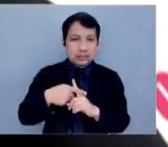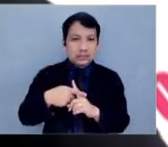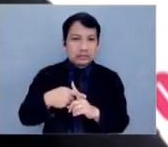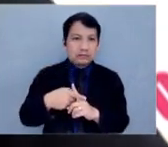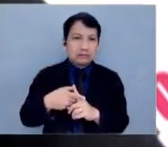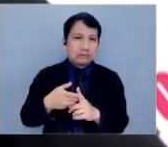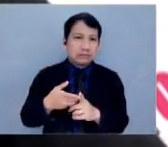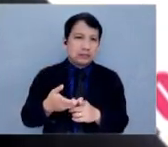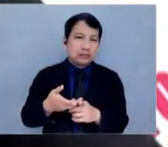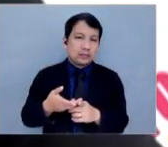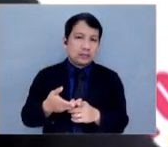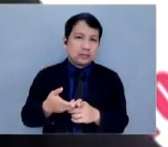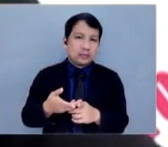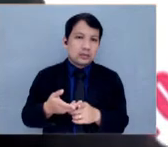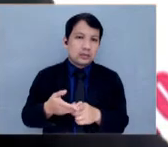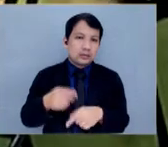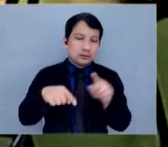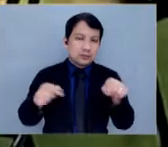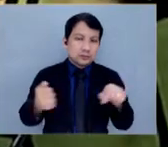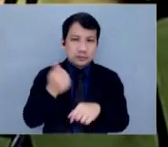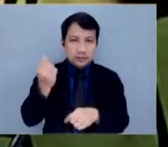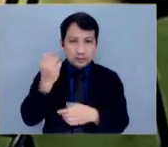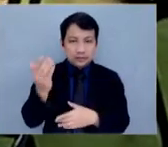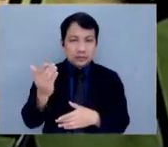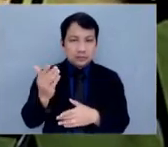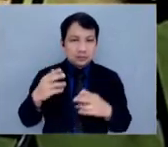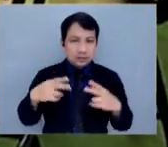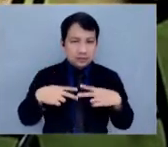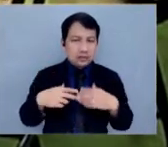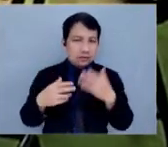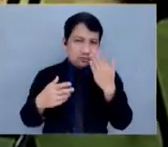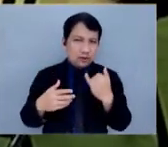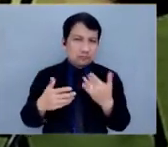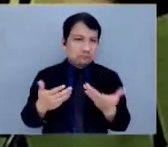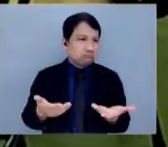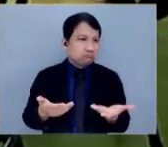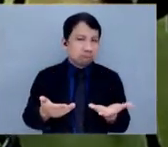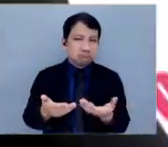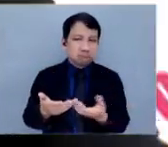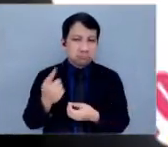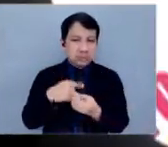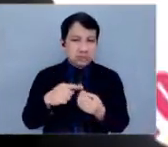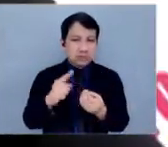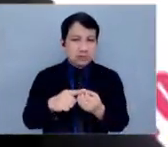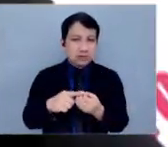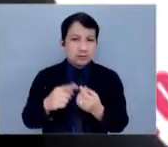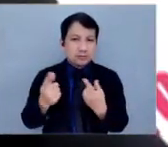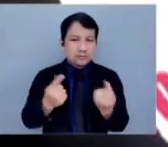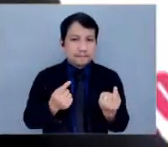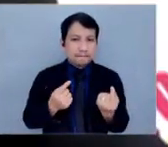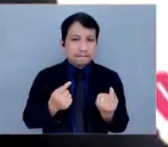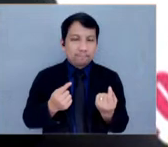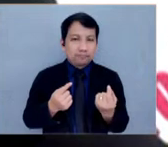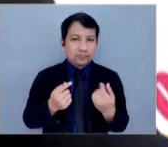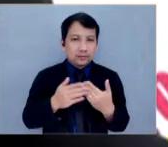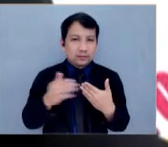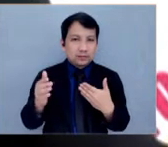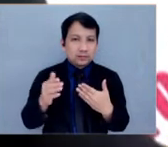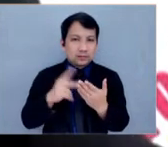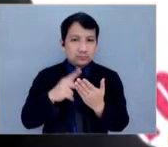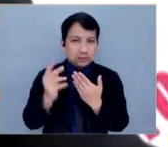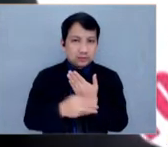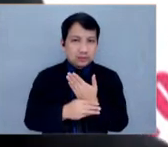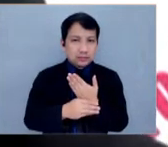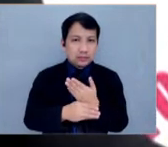other reasons pa, no, like holidays po. Bakit hindi na lang natin no gawin no, na doon mismo sa program natin ay eto lang